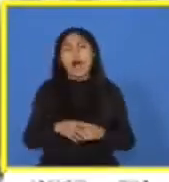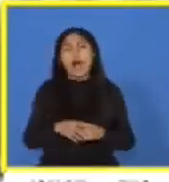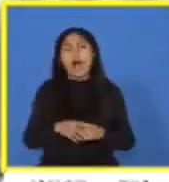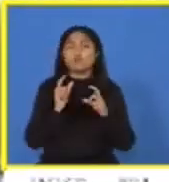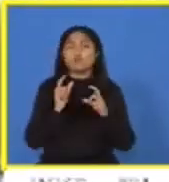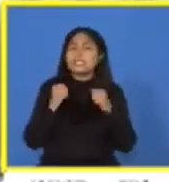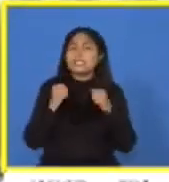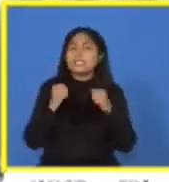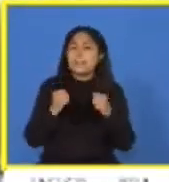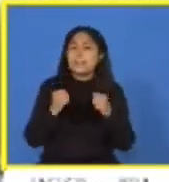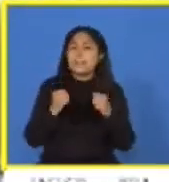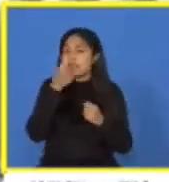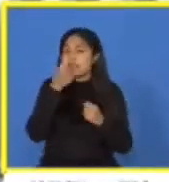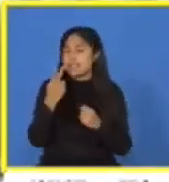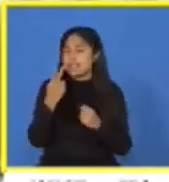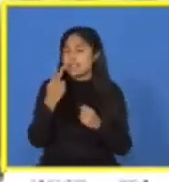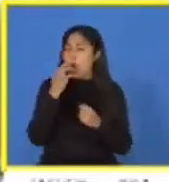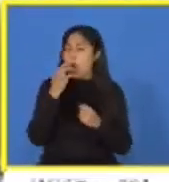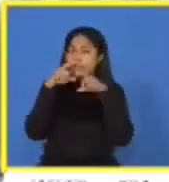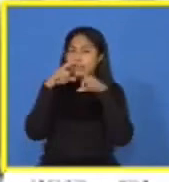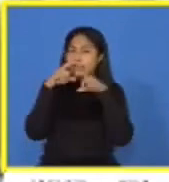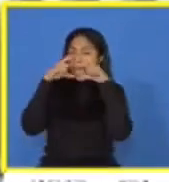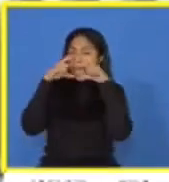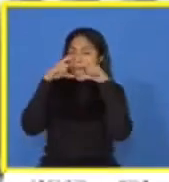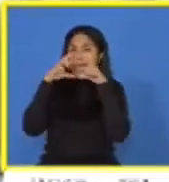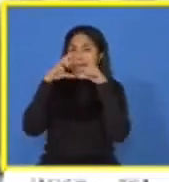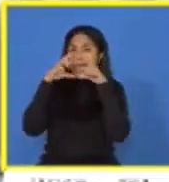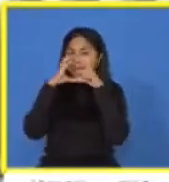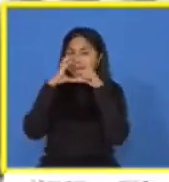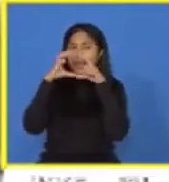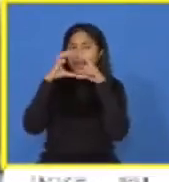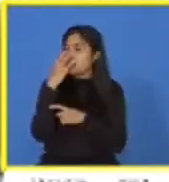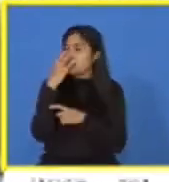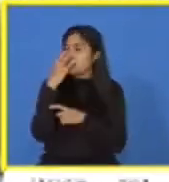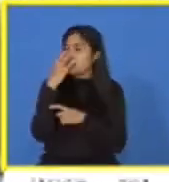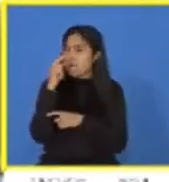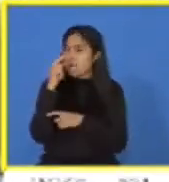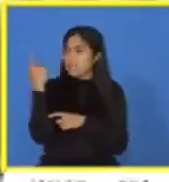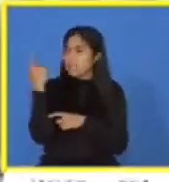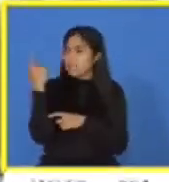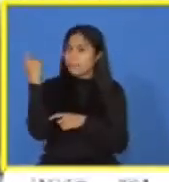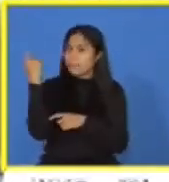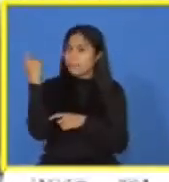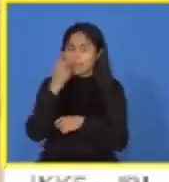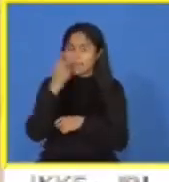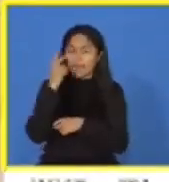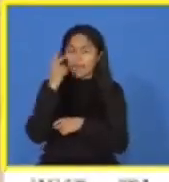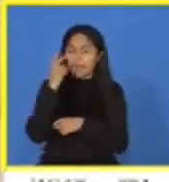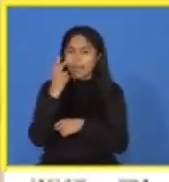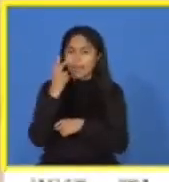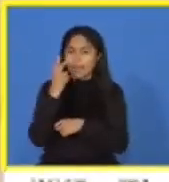oksigen, tempat tidur dan lain-lain itu setiap hari kita pantau. Oke. Ibu Emma.